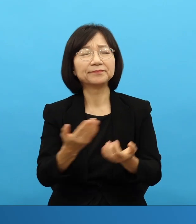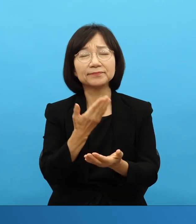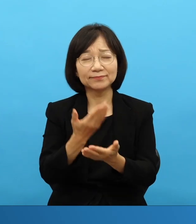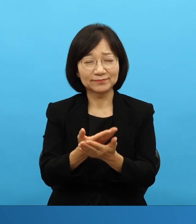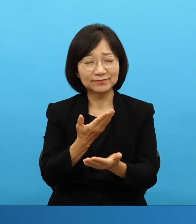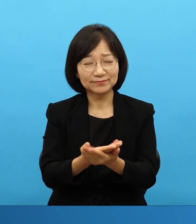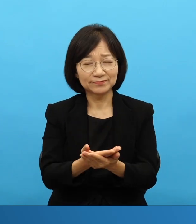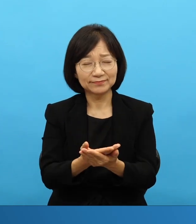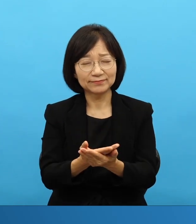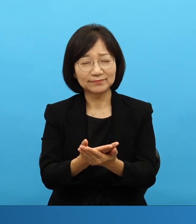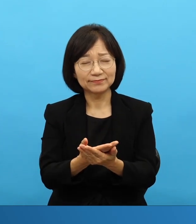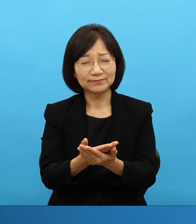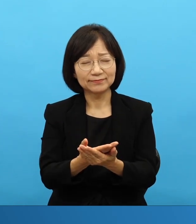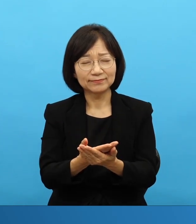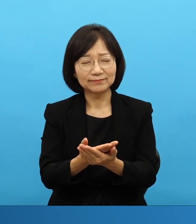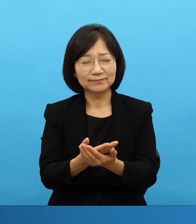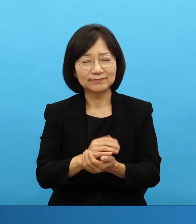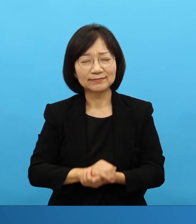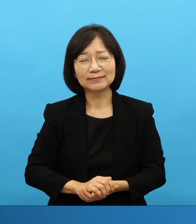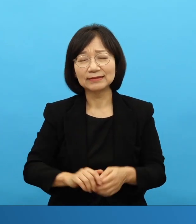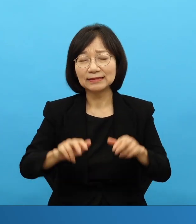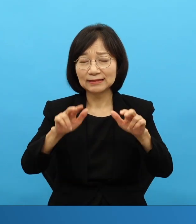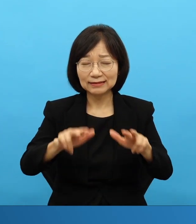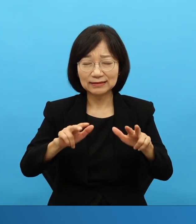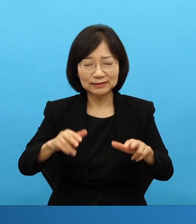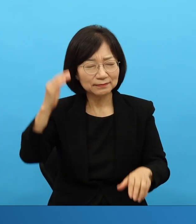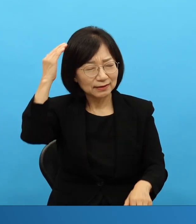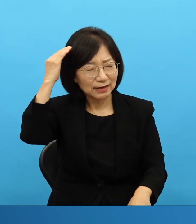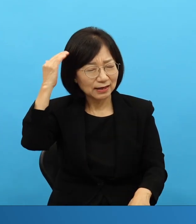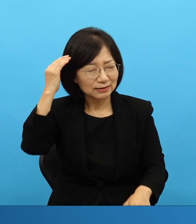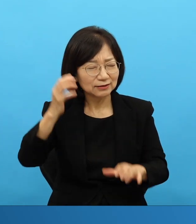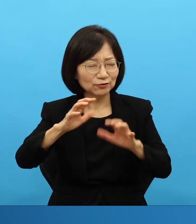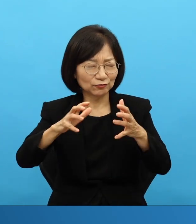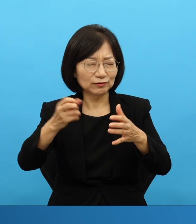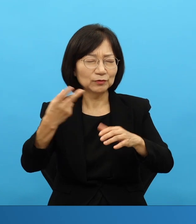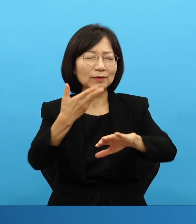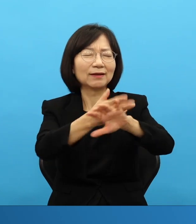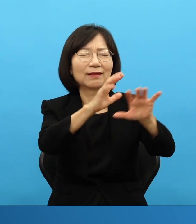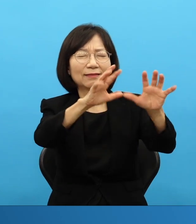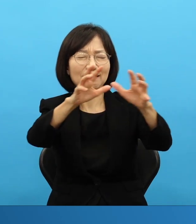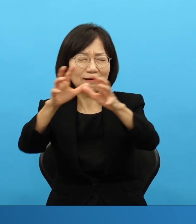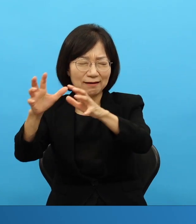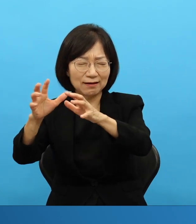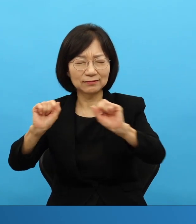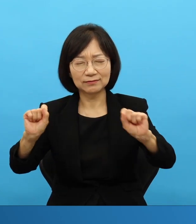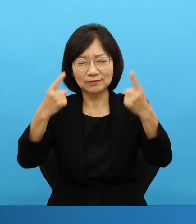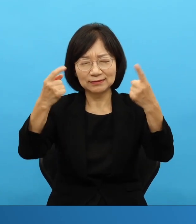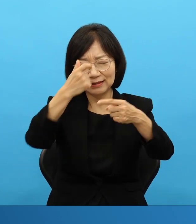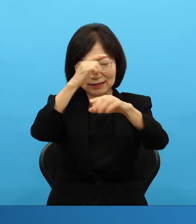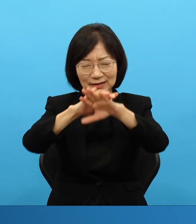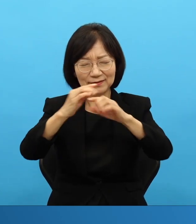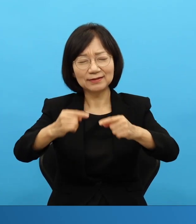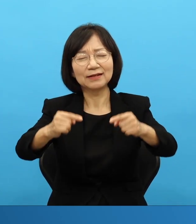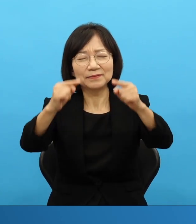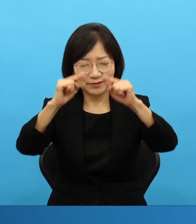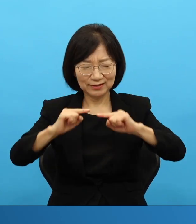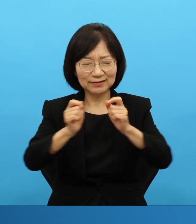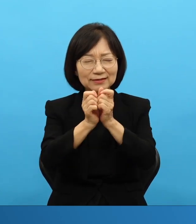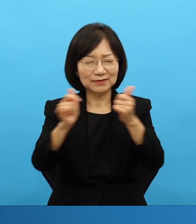하여 주시옵소서. May we enjoy the triune God whom we cannot see with our eyes being with us. 하나님이 약속하신